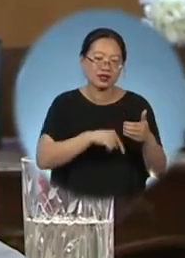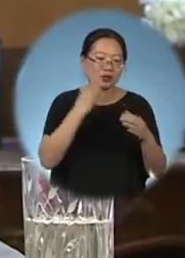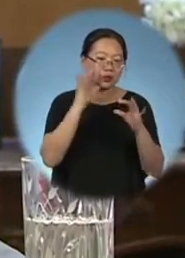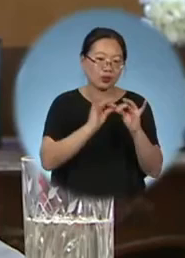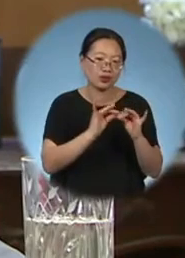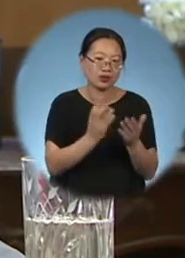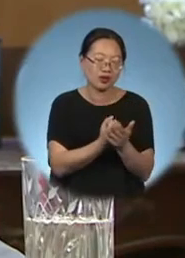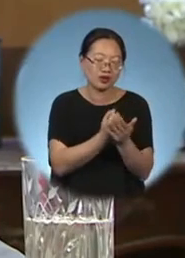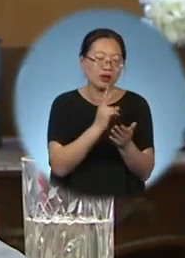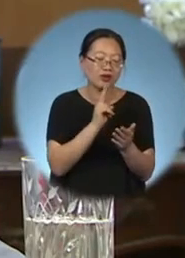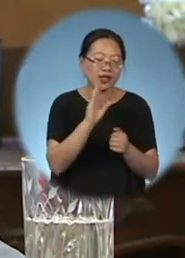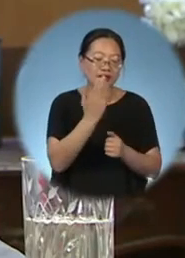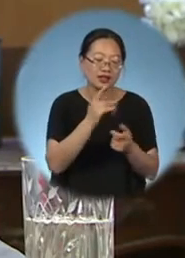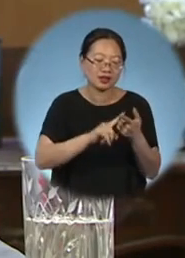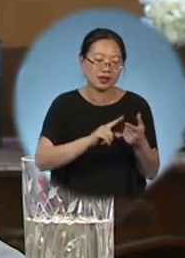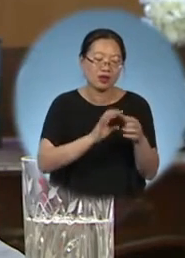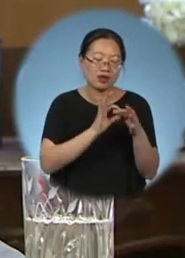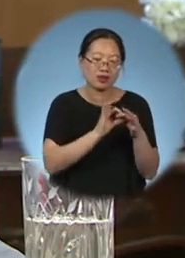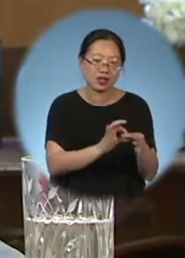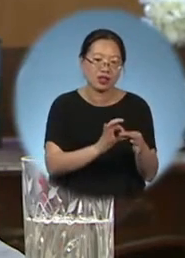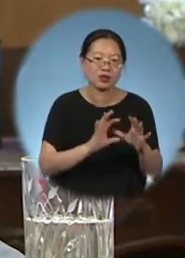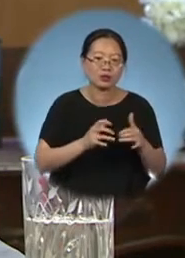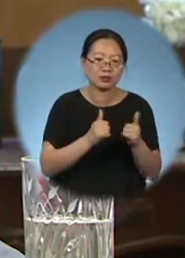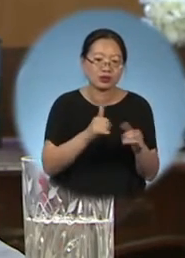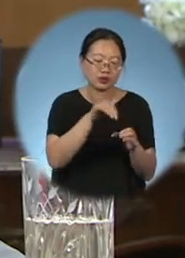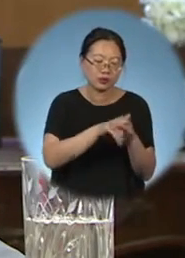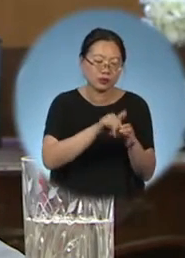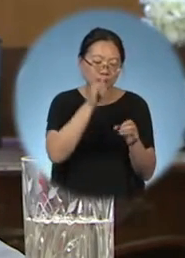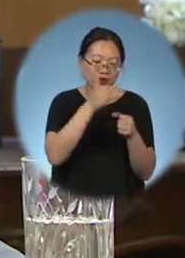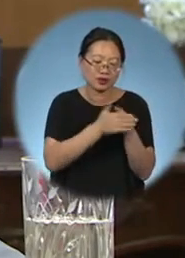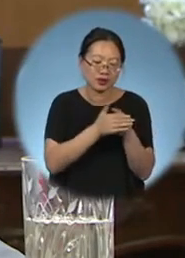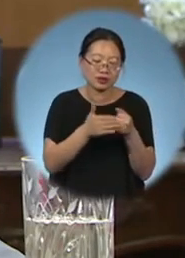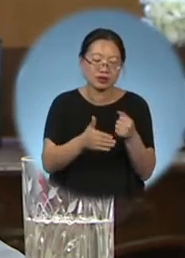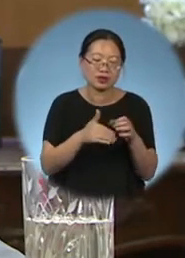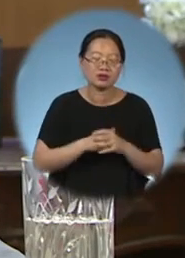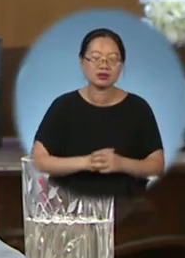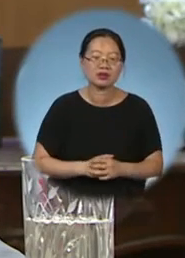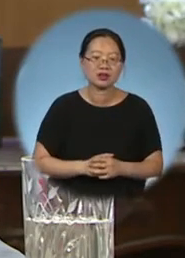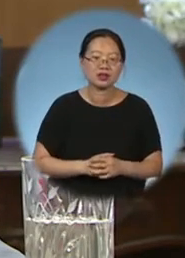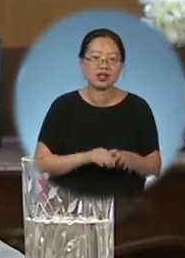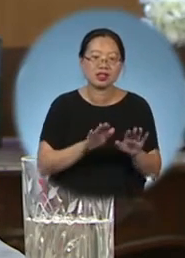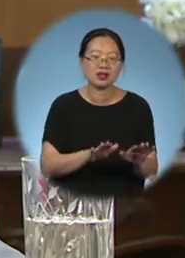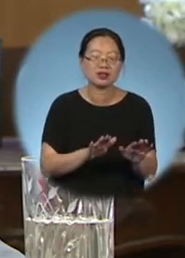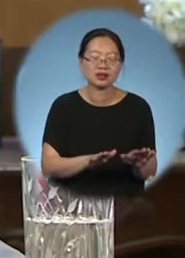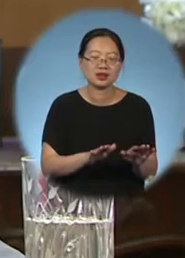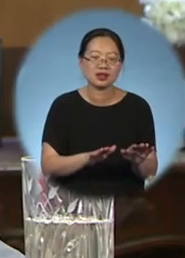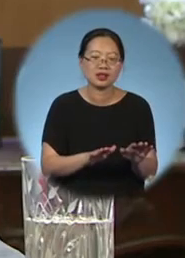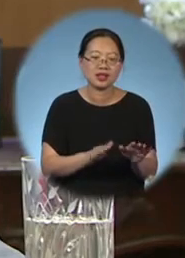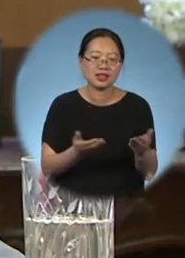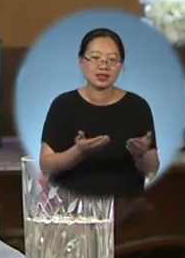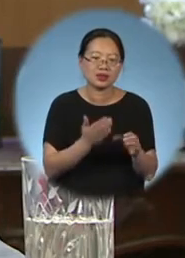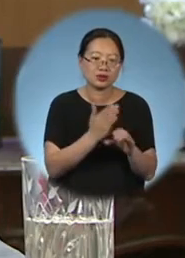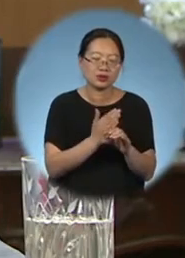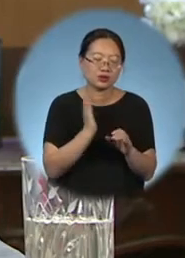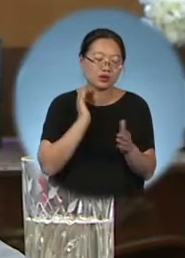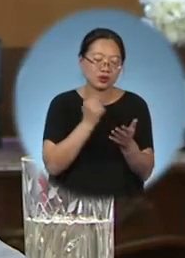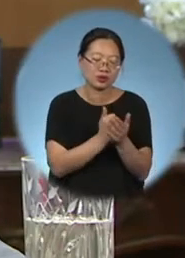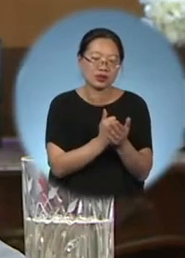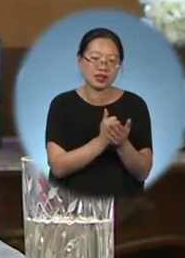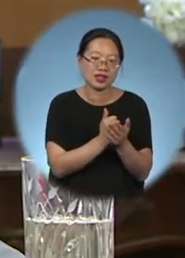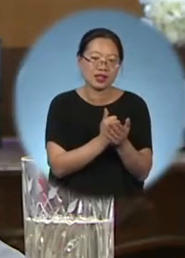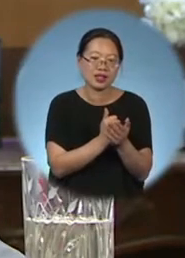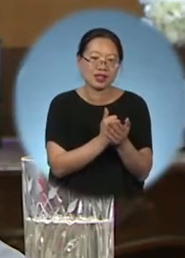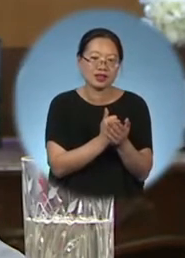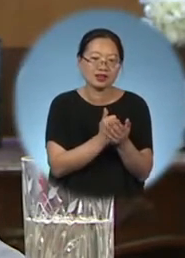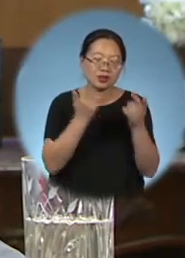동의를 얻어야 한다는 것뿐 아니라 그다음에 국민투표까지 있지 않습니까? 그래서 현재 재직 중인 대통령이